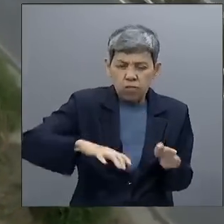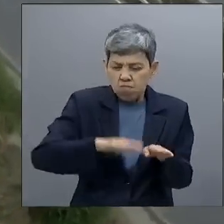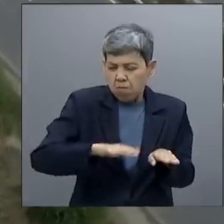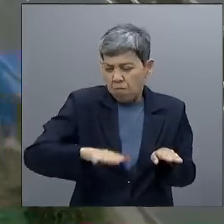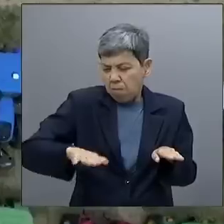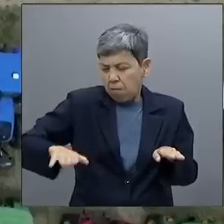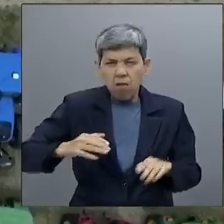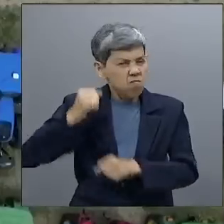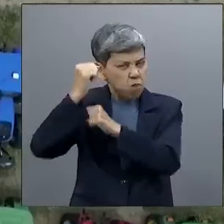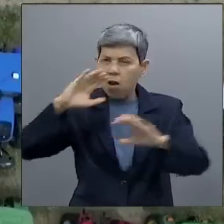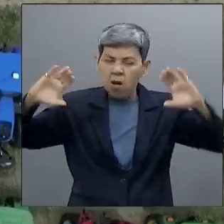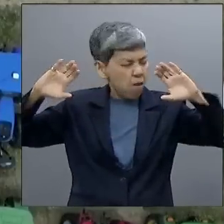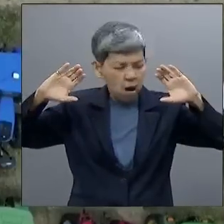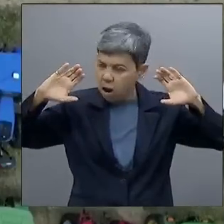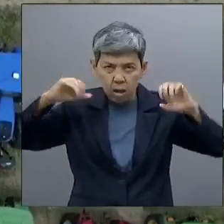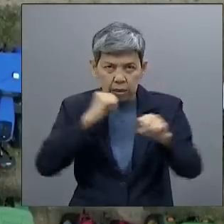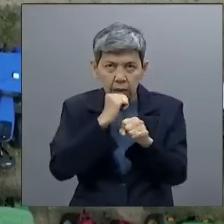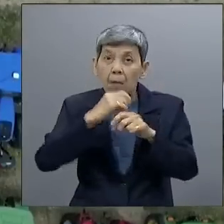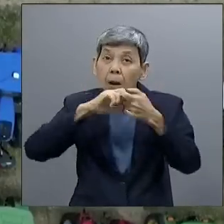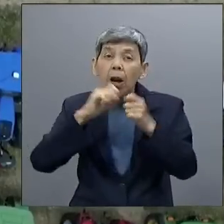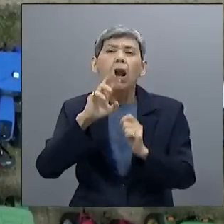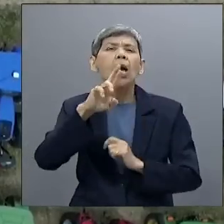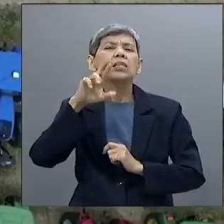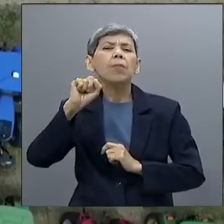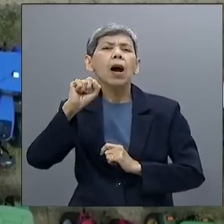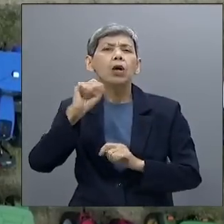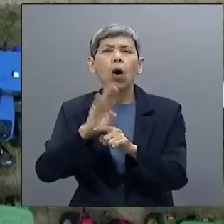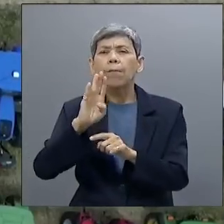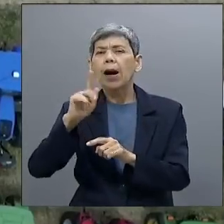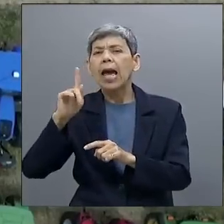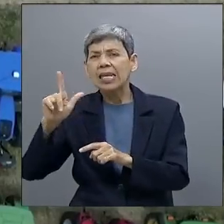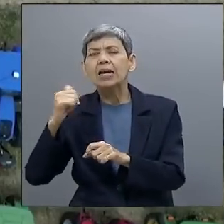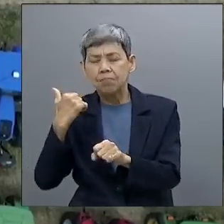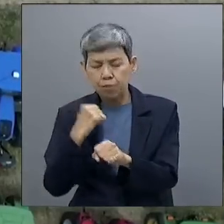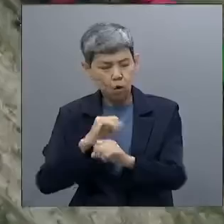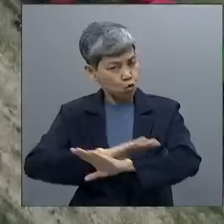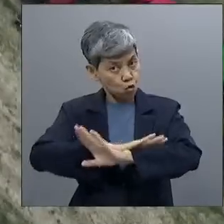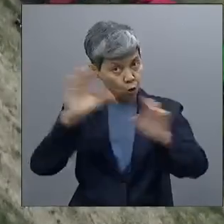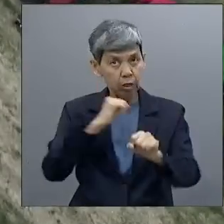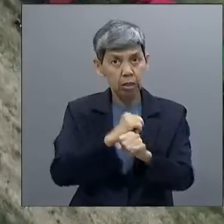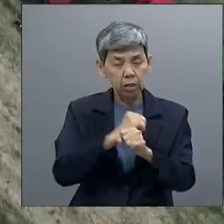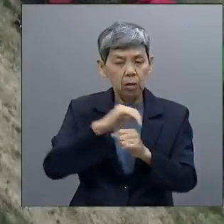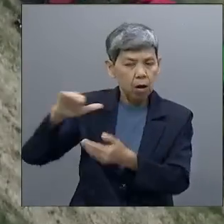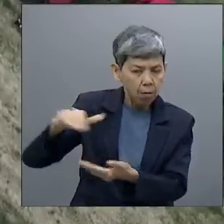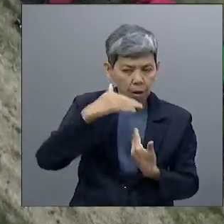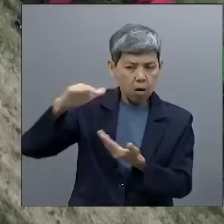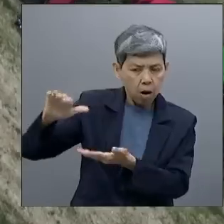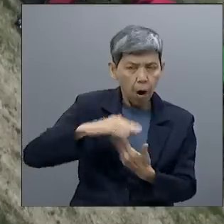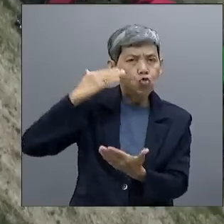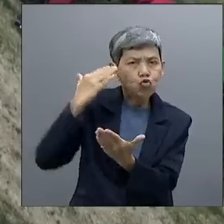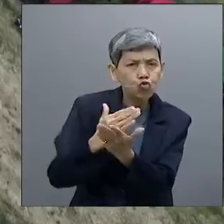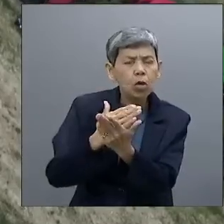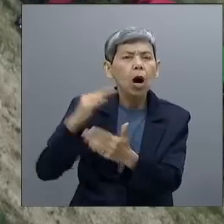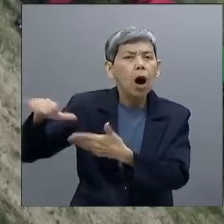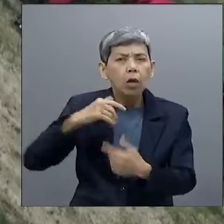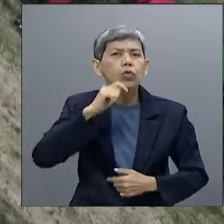เพื่อประท้วงรัฐบาลหลังจากที่รัฐสภาของบัลแกเรียนั้นมีมติยกเลิกการระงับนำเข้าสินค้าเกษตรจากยูเครน